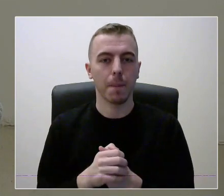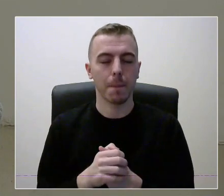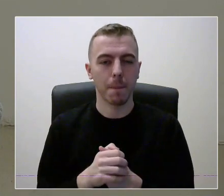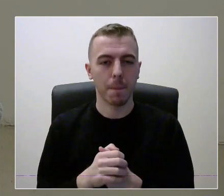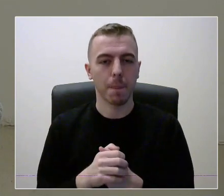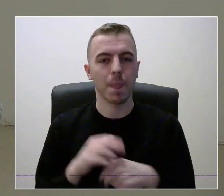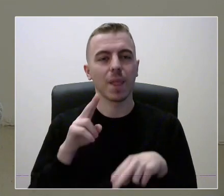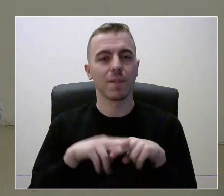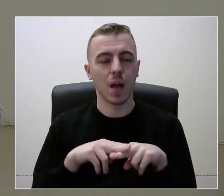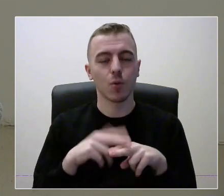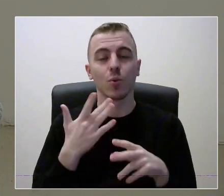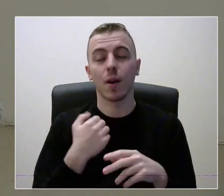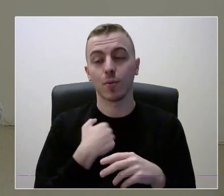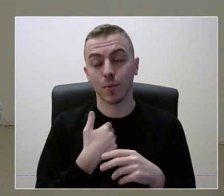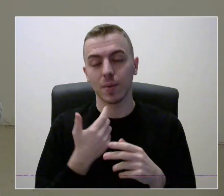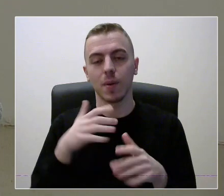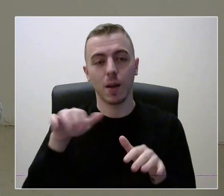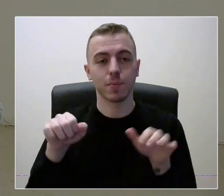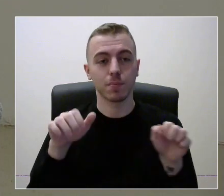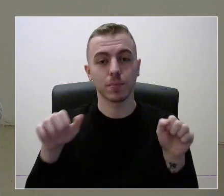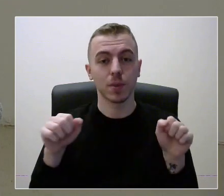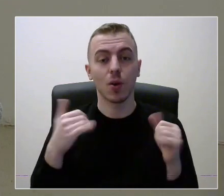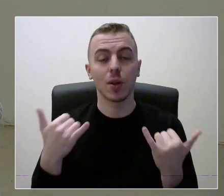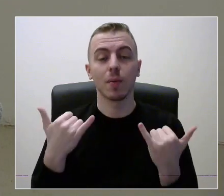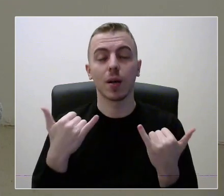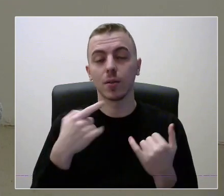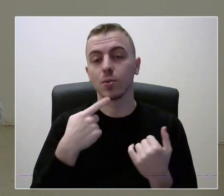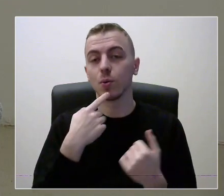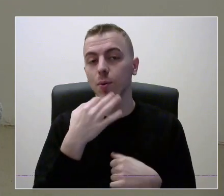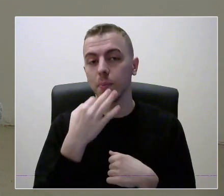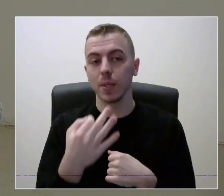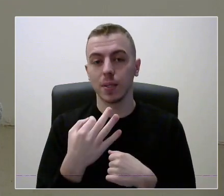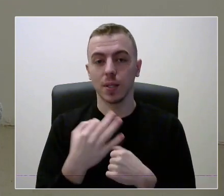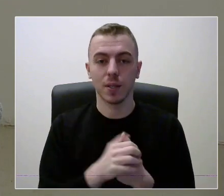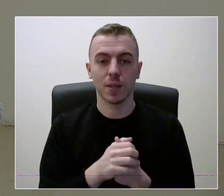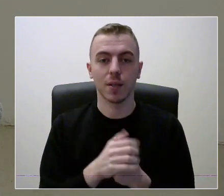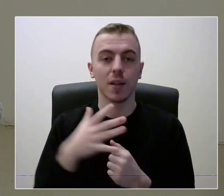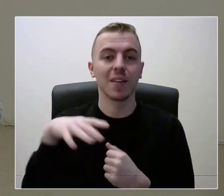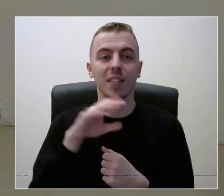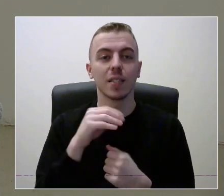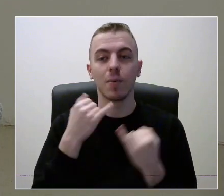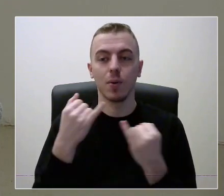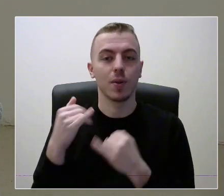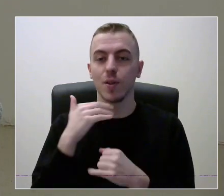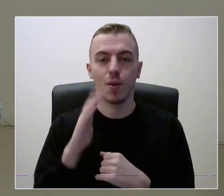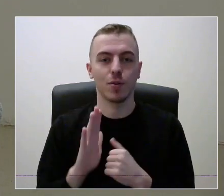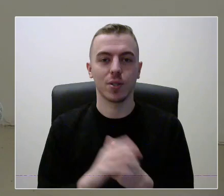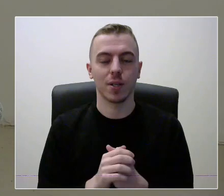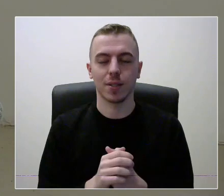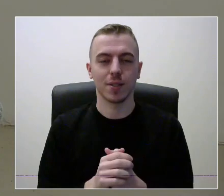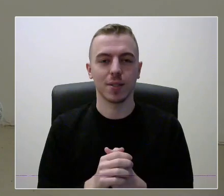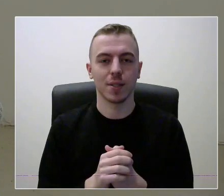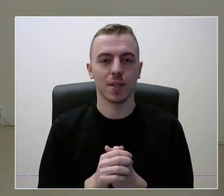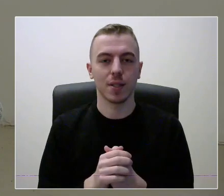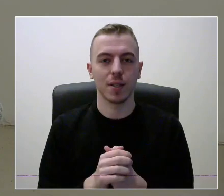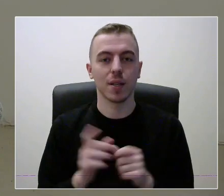yra, tai tiek yra. Ir dabar šiandien būtų labai sunku pasakyti apie to. Tiesiog dar visiems postų neužteks. Jau neužteks, tikrai neužteks. Ir dar niekas